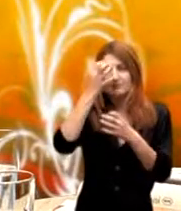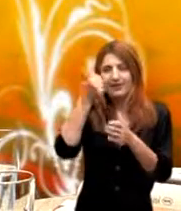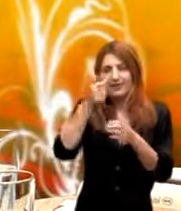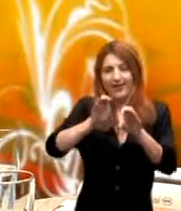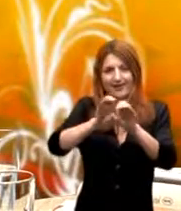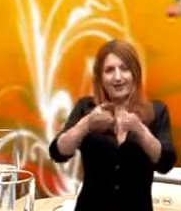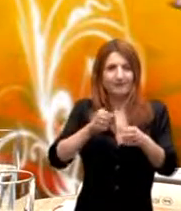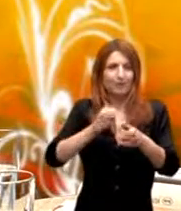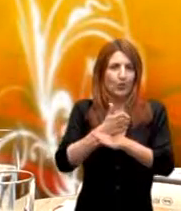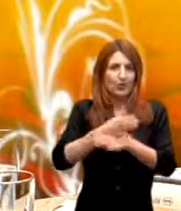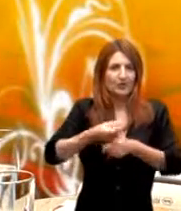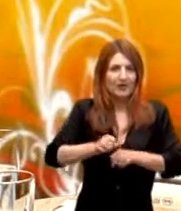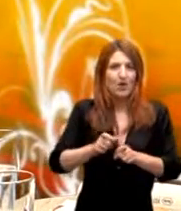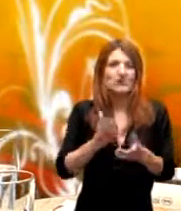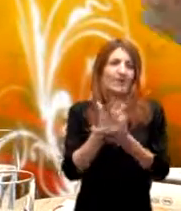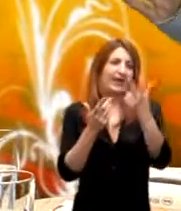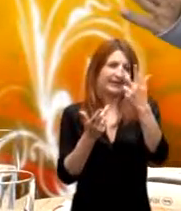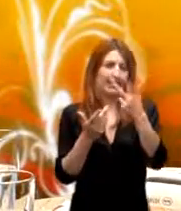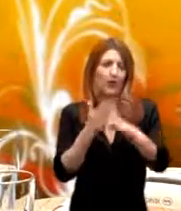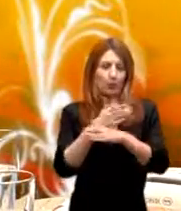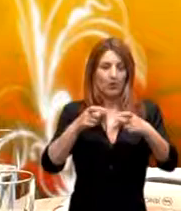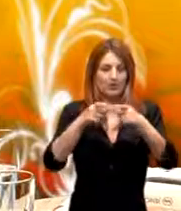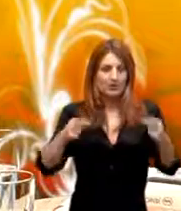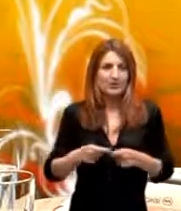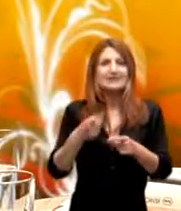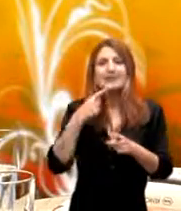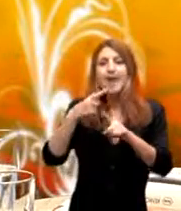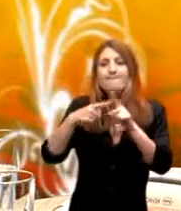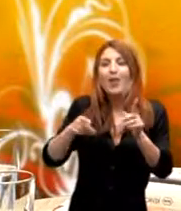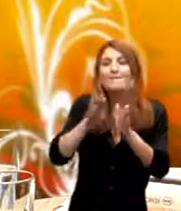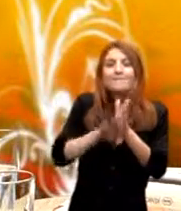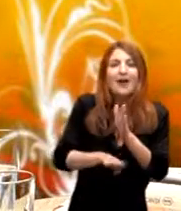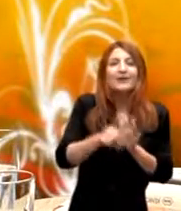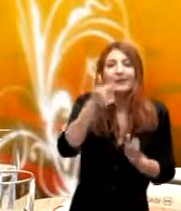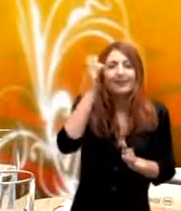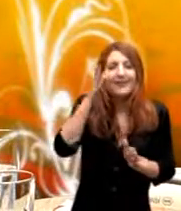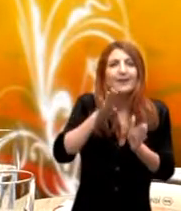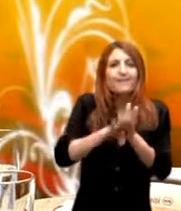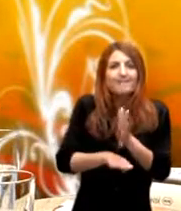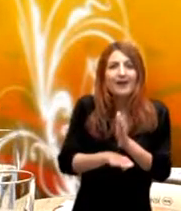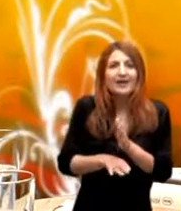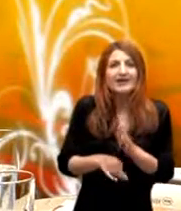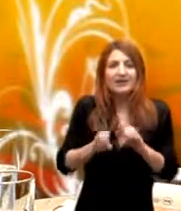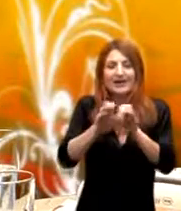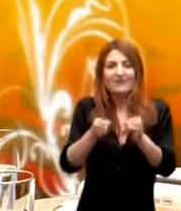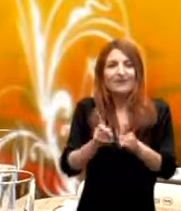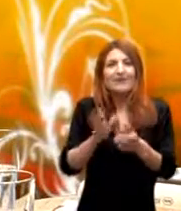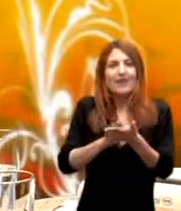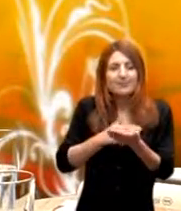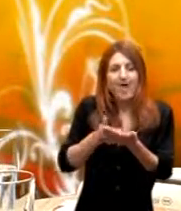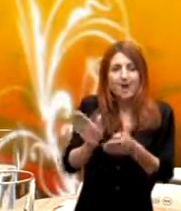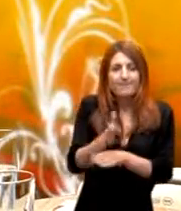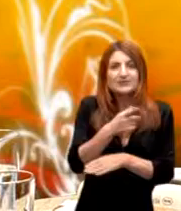kiflić, znači jedeš trišnjice kruha, sad ćeš uzeti pola šnjice manje kruha dnevno i ne namaz na taj kiflić, da ćeš